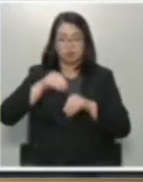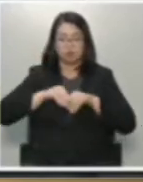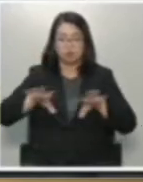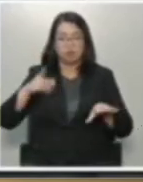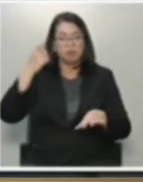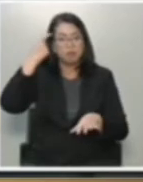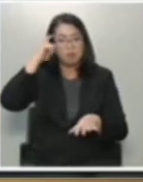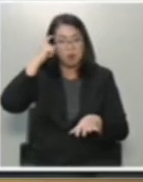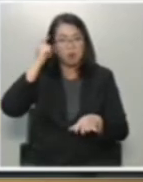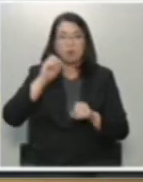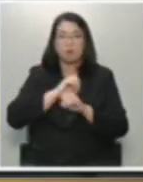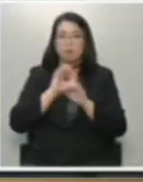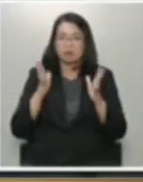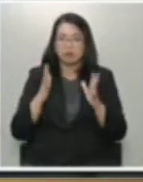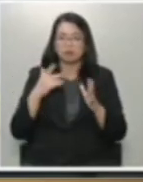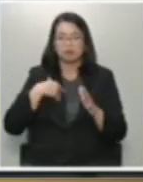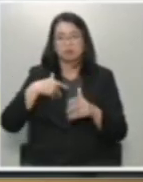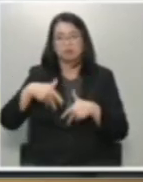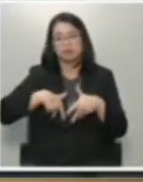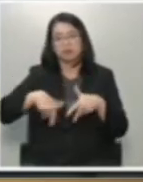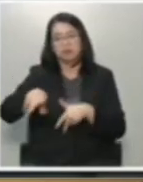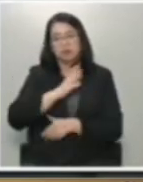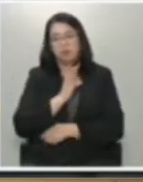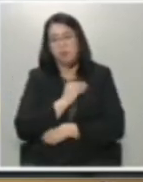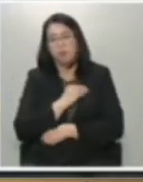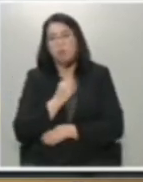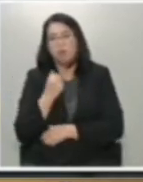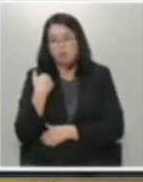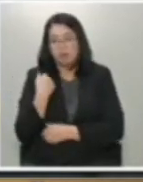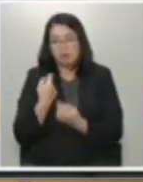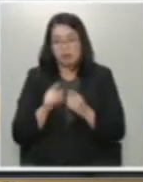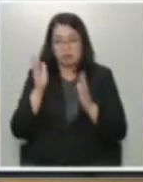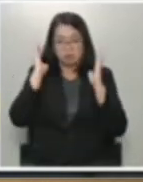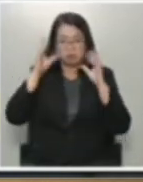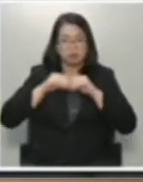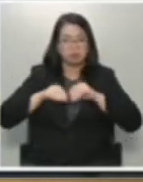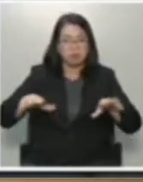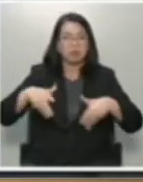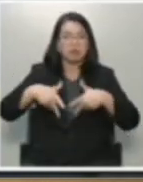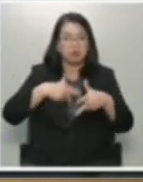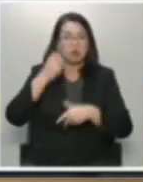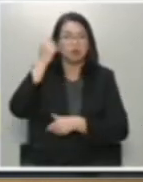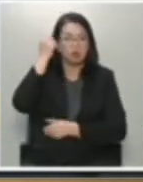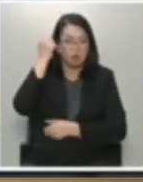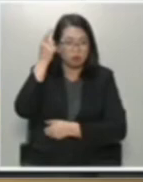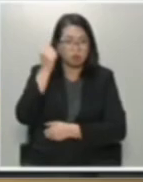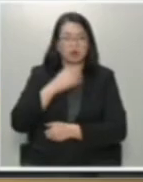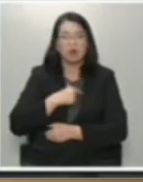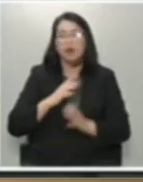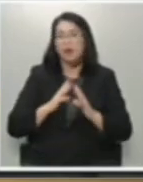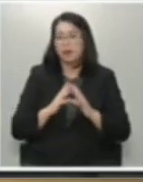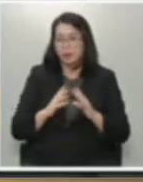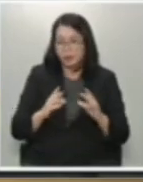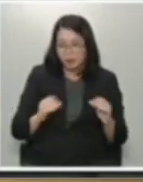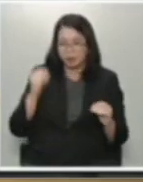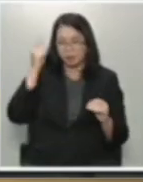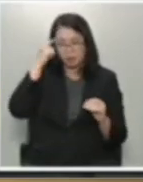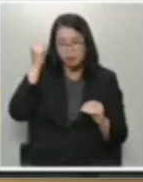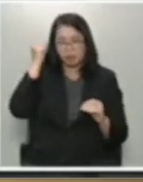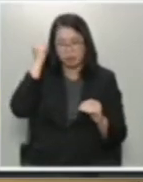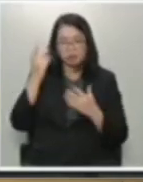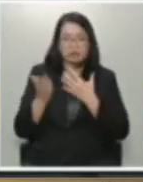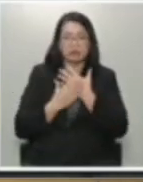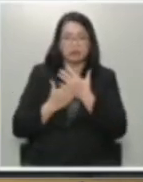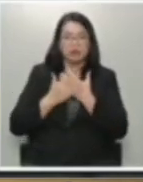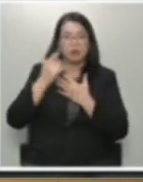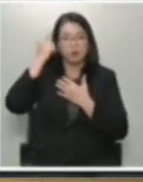การตนกนะครับแต่เราชี้แจงได้ดีประชาชนเข้าใจก็เกิดความเข้าใจมีสติ